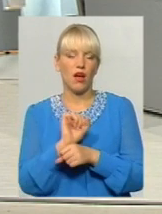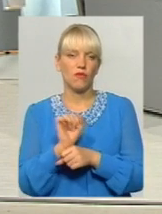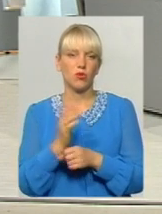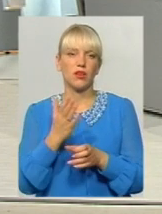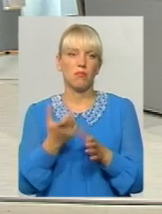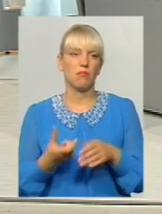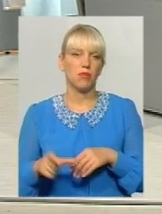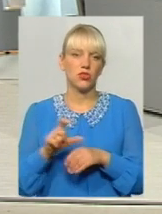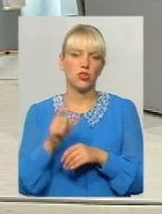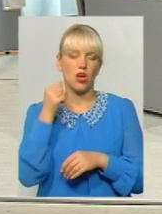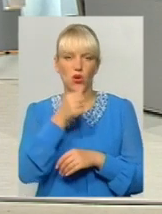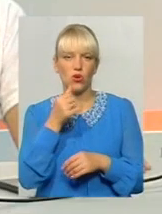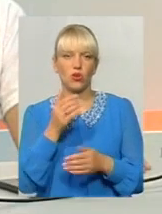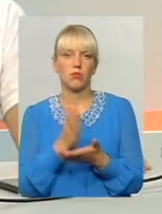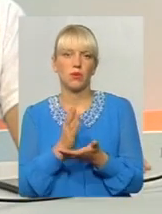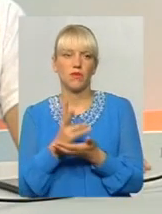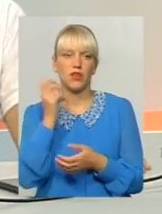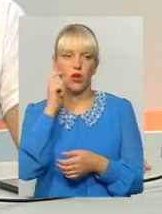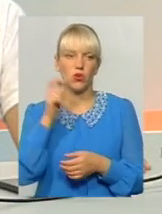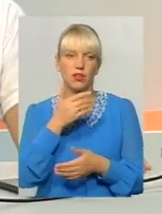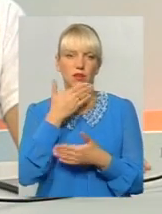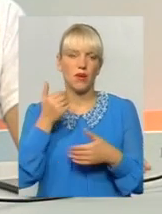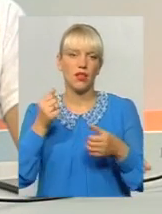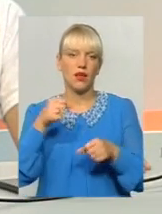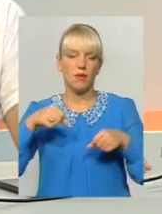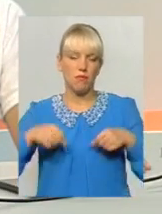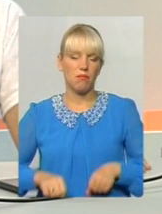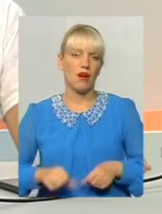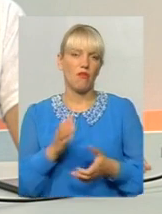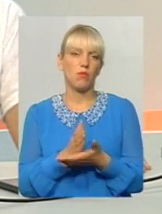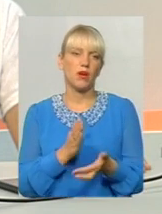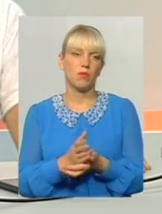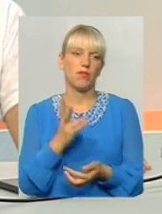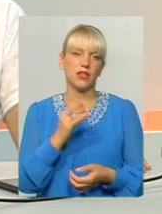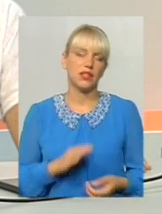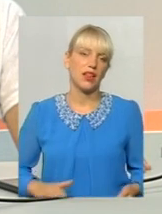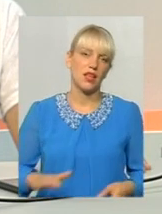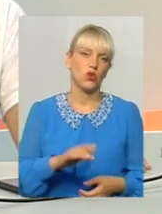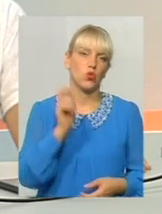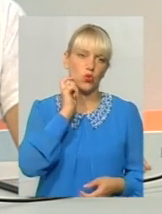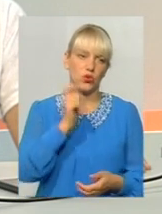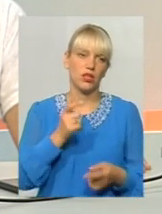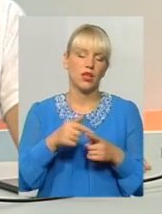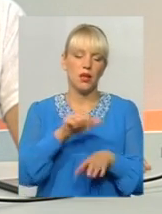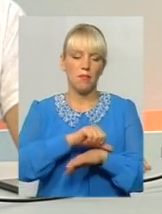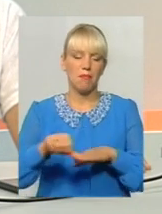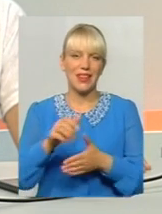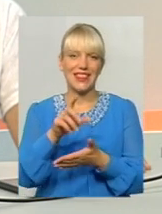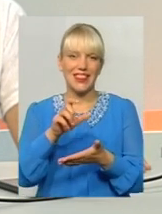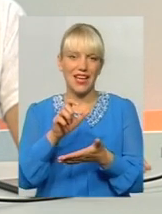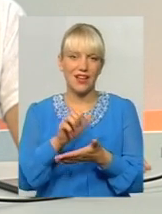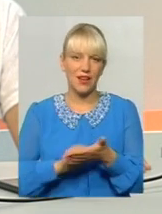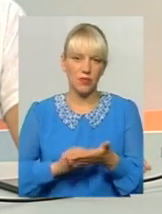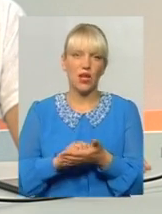території України і не мали права перебувати на території України. Тому митна служба виписувала свої постанови та протоколи, ми виписували